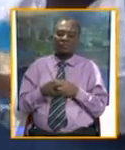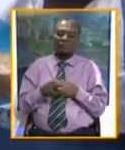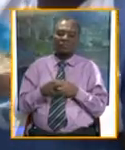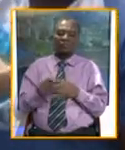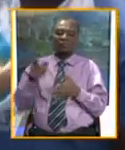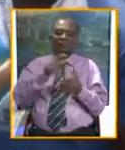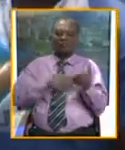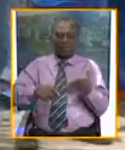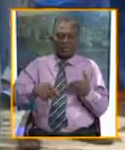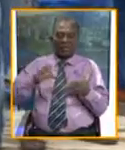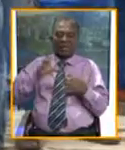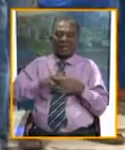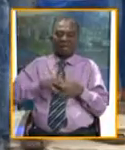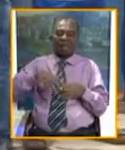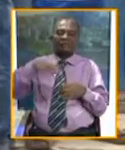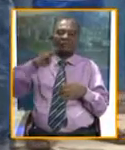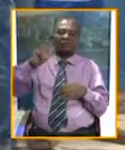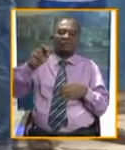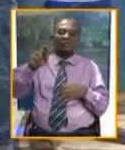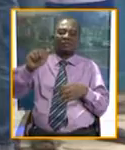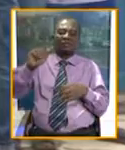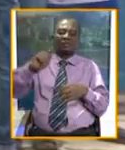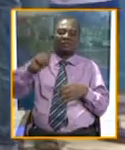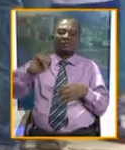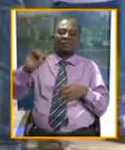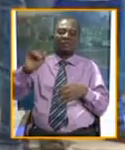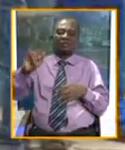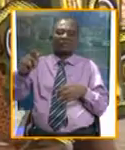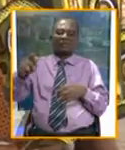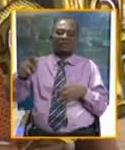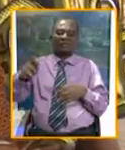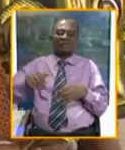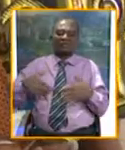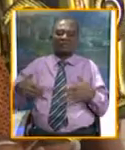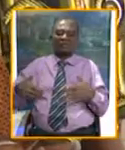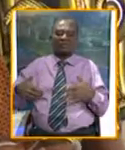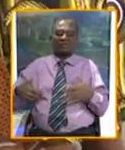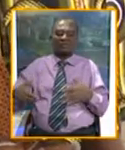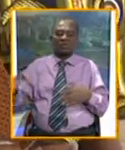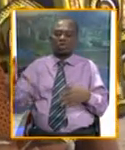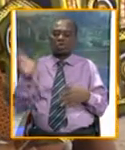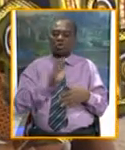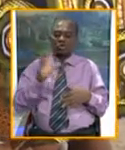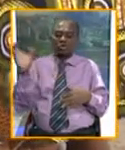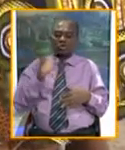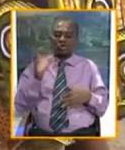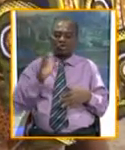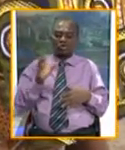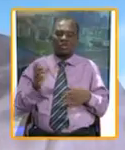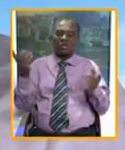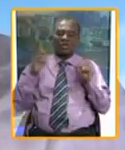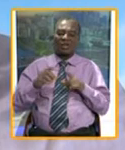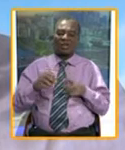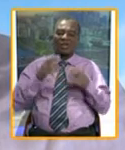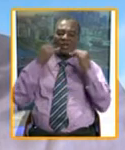Quartier Bas-Congo de Brazzaville, 10h, heure locale. Ambiance surchauffée au lendemain de l'annonce du décès de